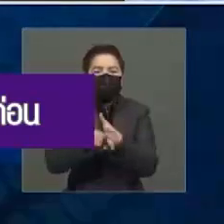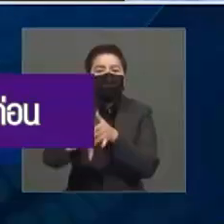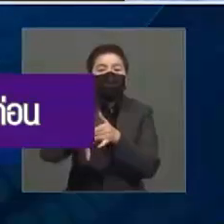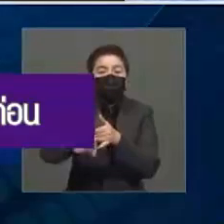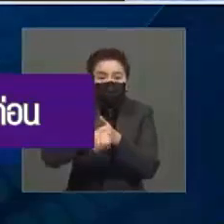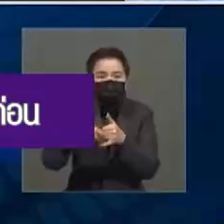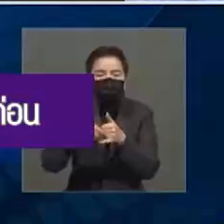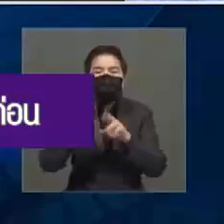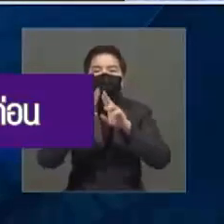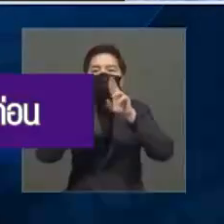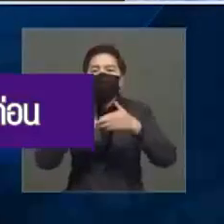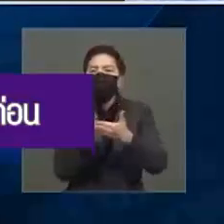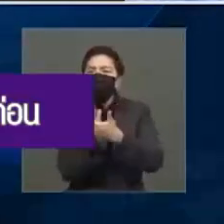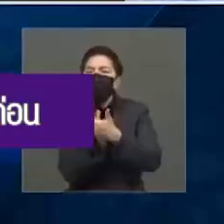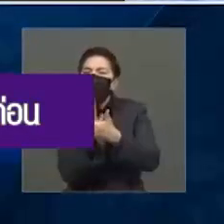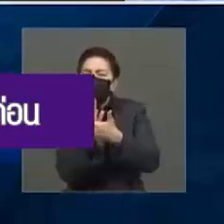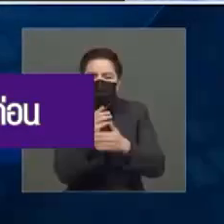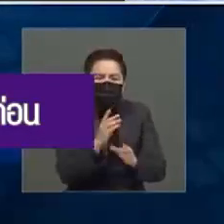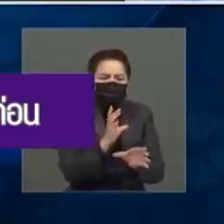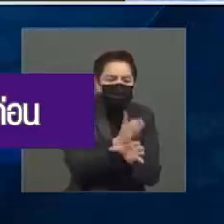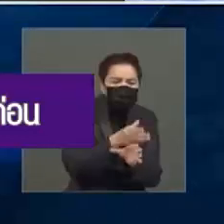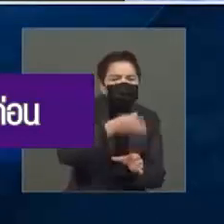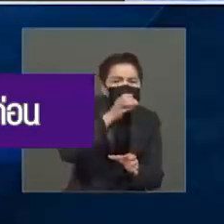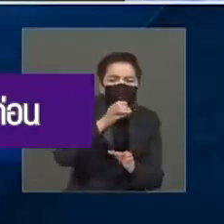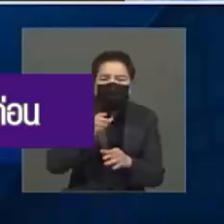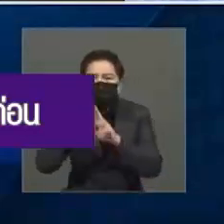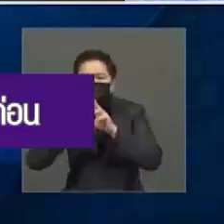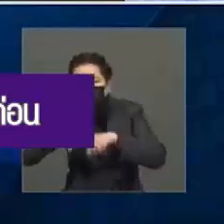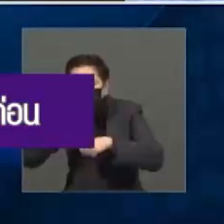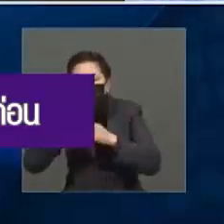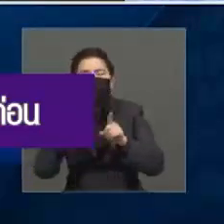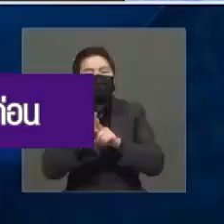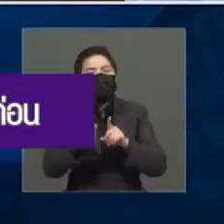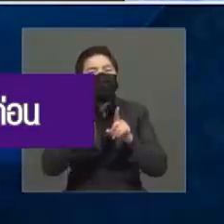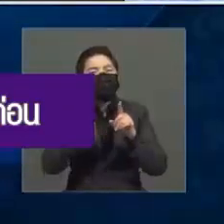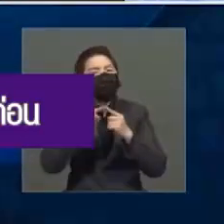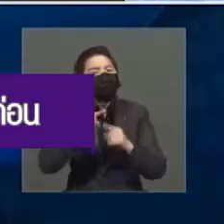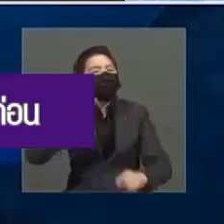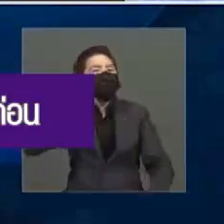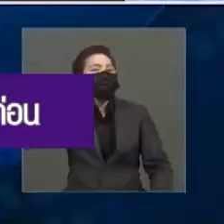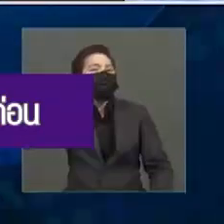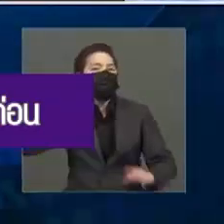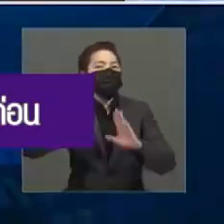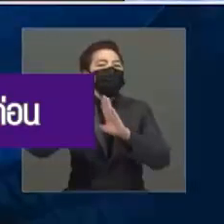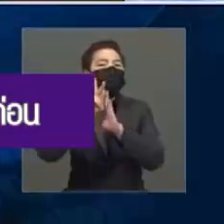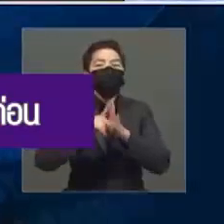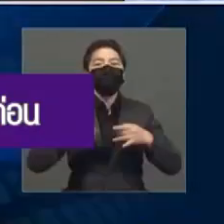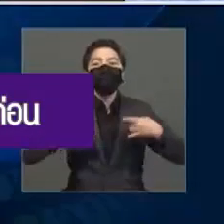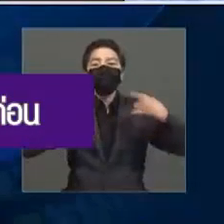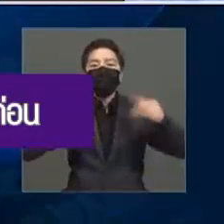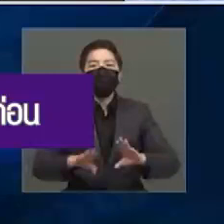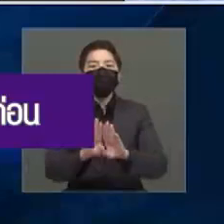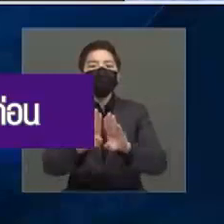เชื้อในร้านอาหารกึ่งผับอันนี้เขาคงต้องเรียกว่าเป็นสถานบันเทิงที่ฝ่าฝืนและก็เปิดให้